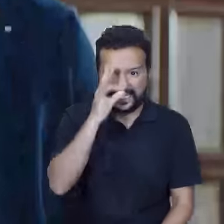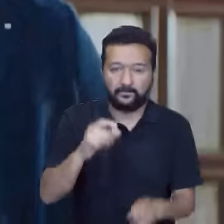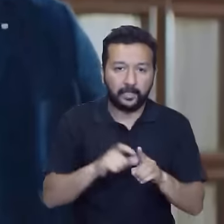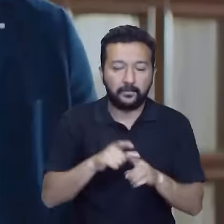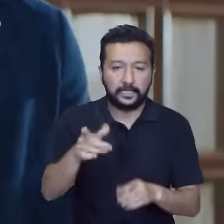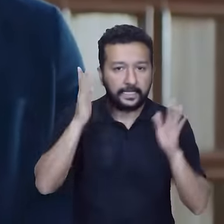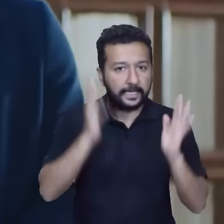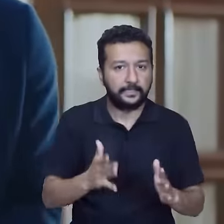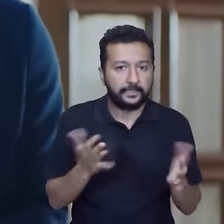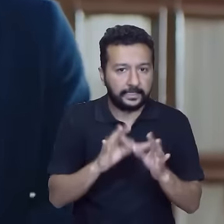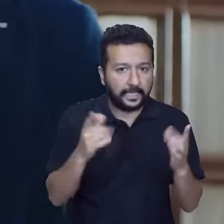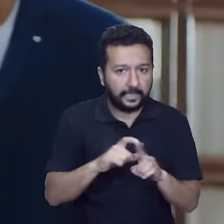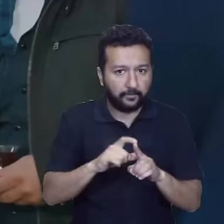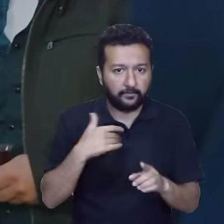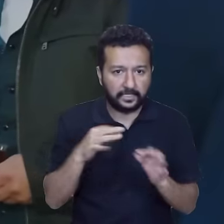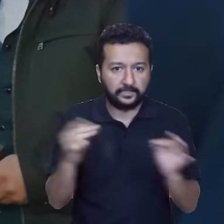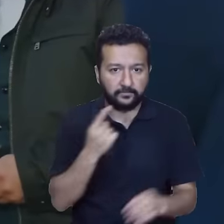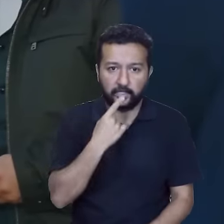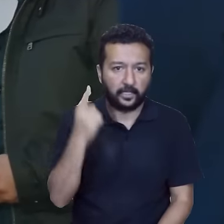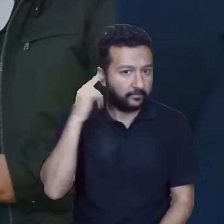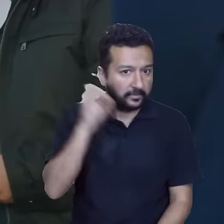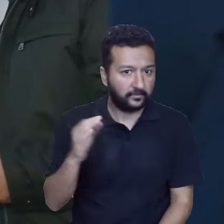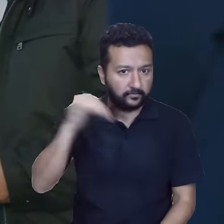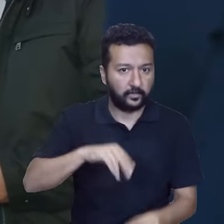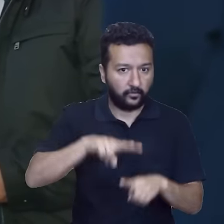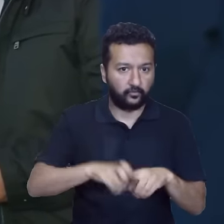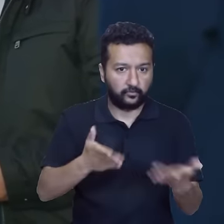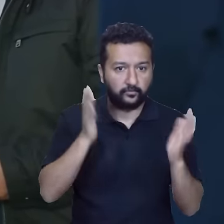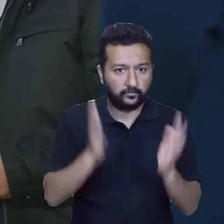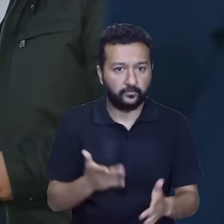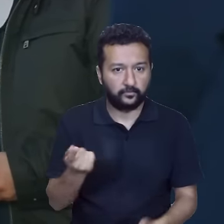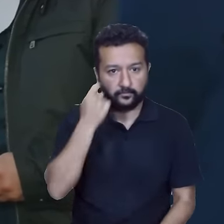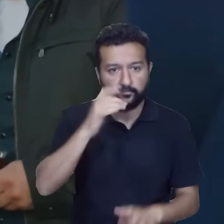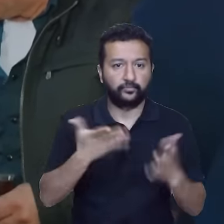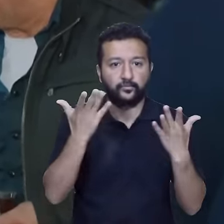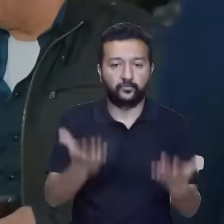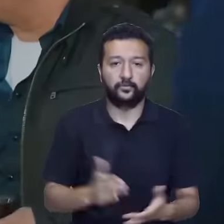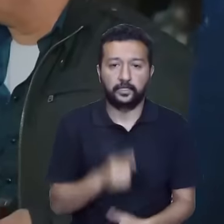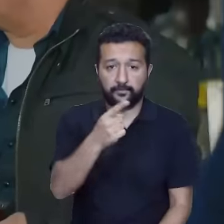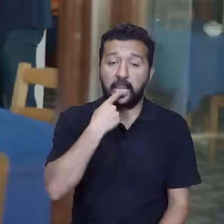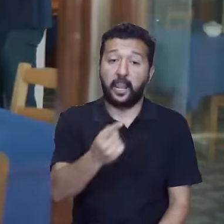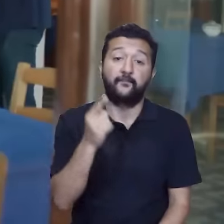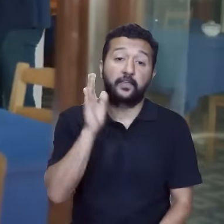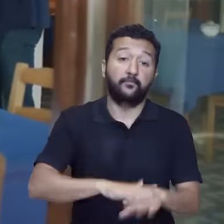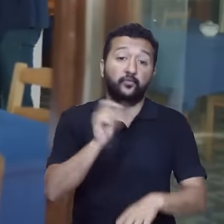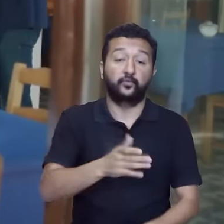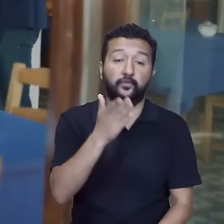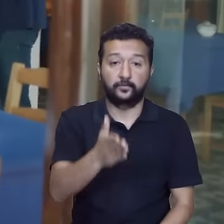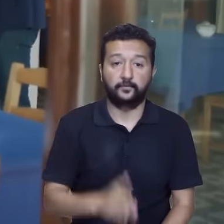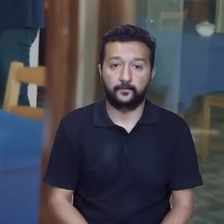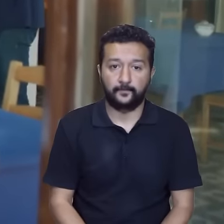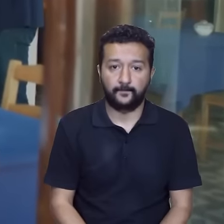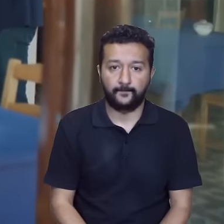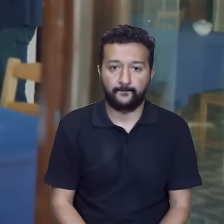damat? Kahretmesin ya. Ne damadı ya? Benim hiçbir şeyden haberim yok. Geldim burada oturuyorum ya. İmdüzenimi bozuyorsunuz. Ama bir laf atıyorsun. Gazeteyi